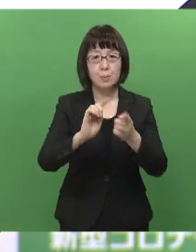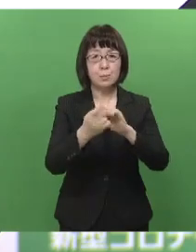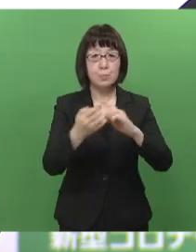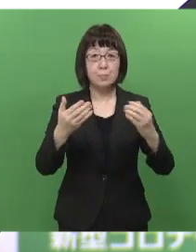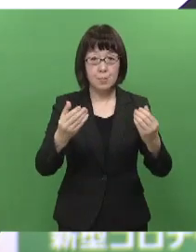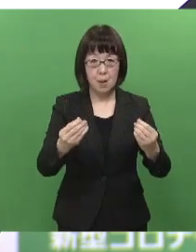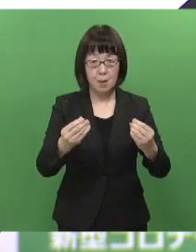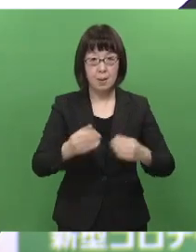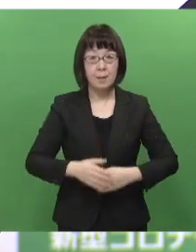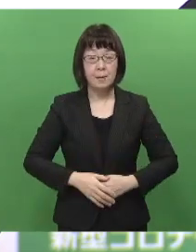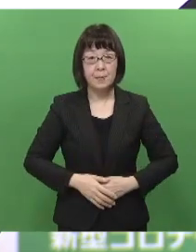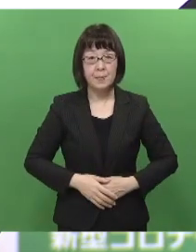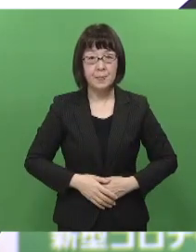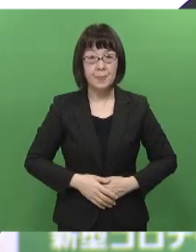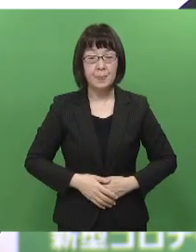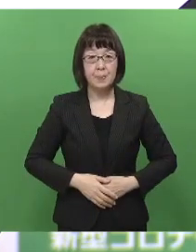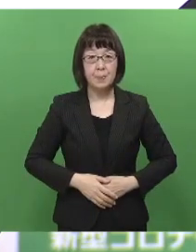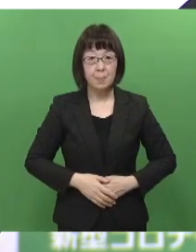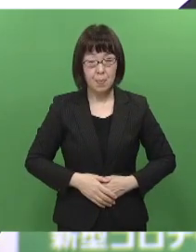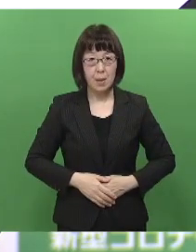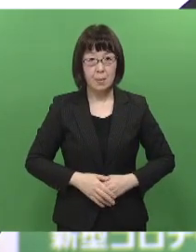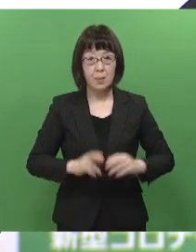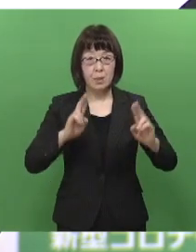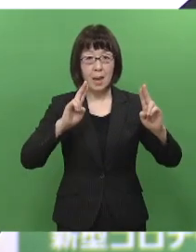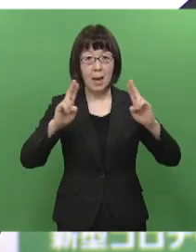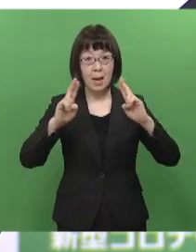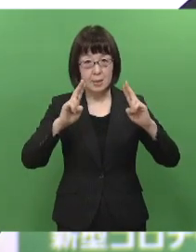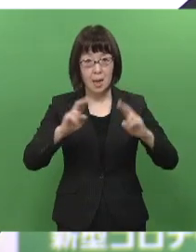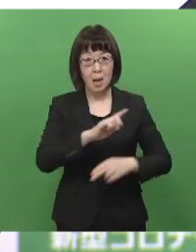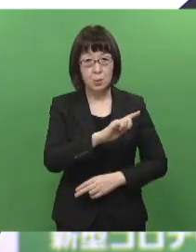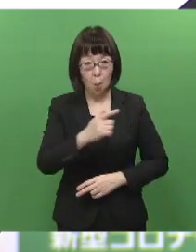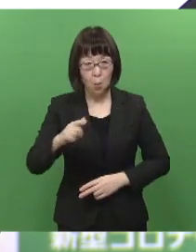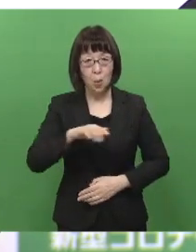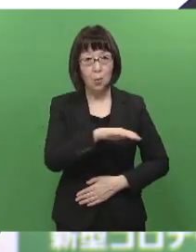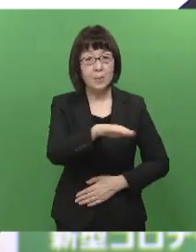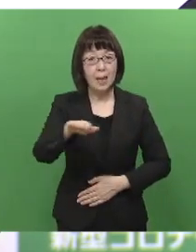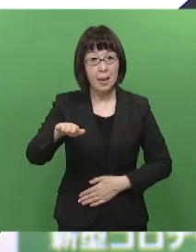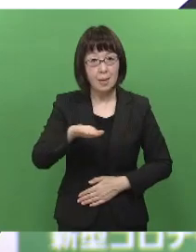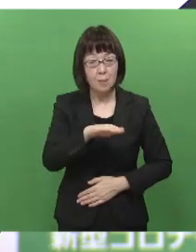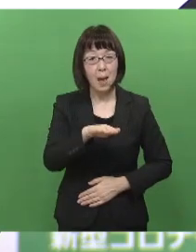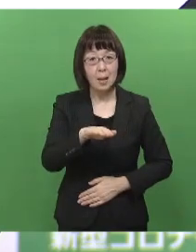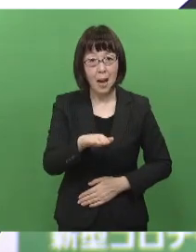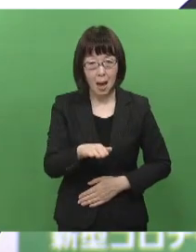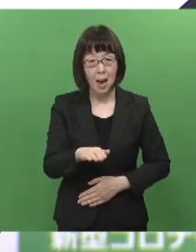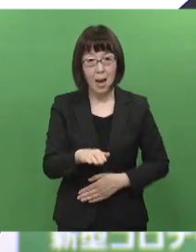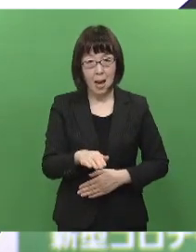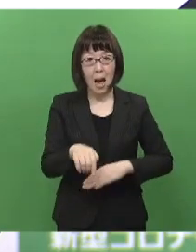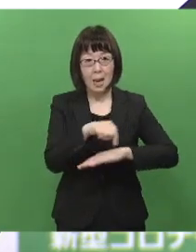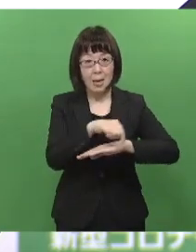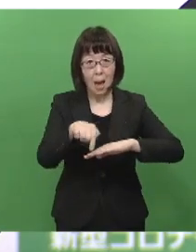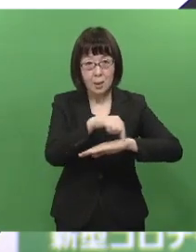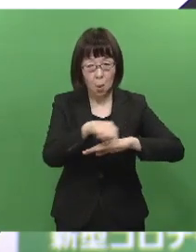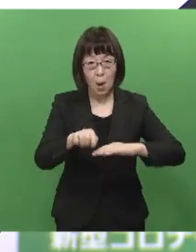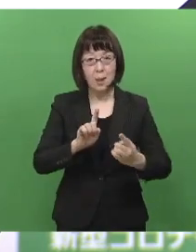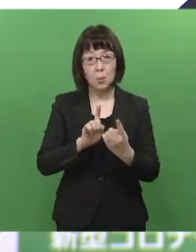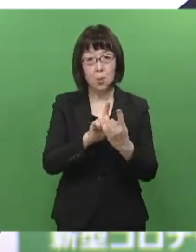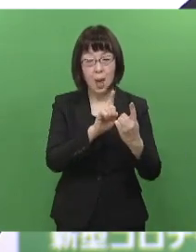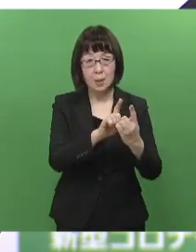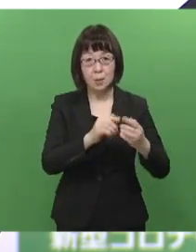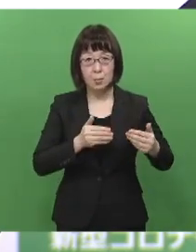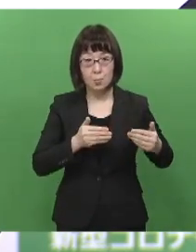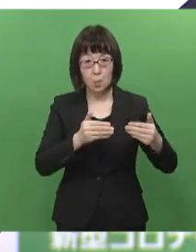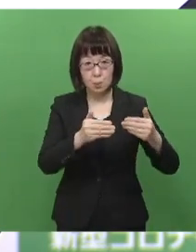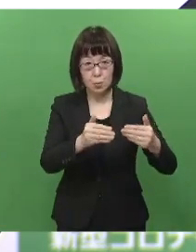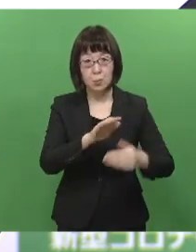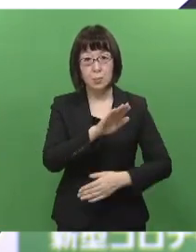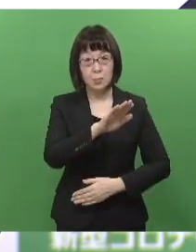一方で、業界の皆様方がガイドラインを敷きながらいろいろと対策を行っていただいているということ、